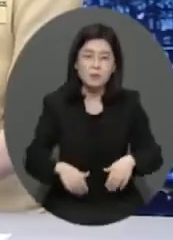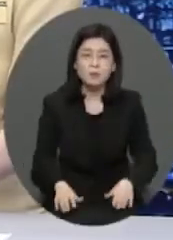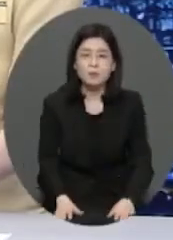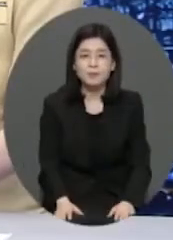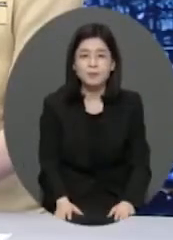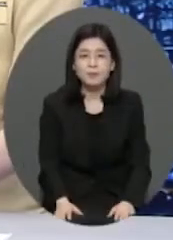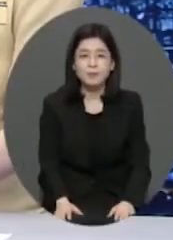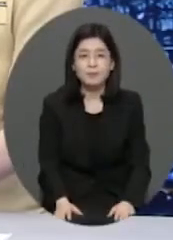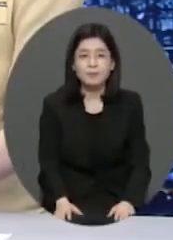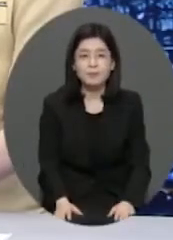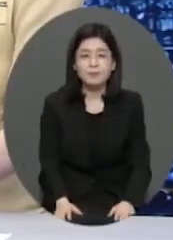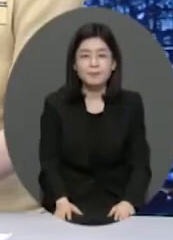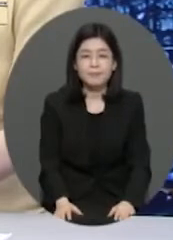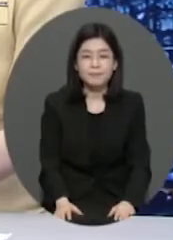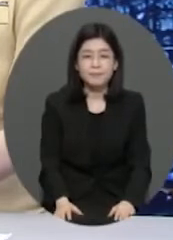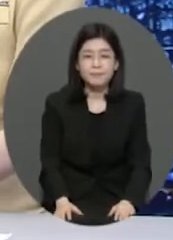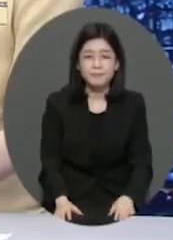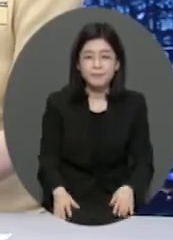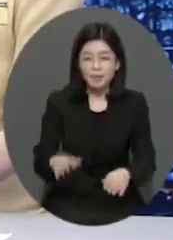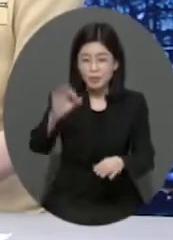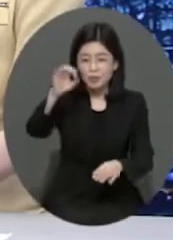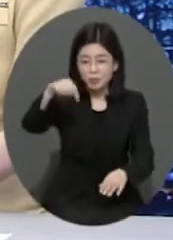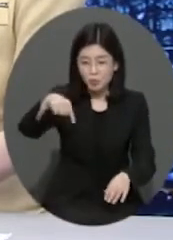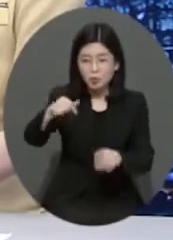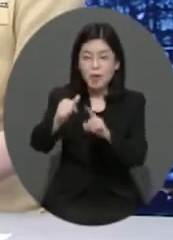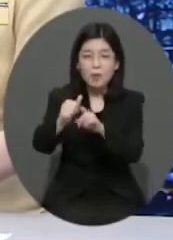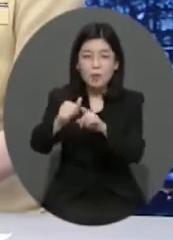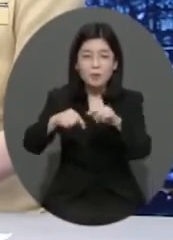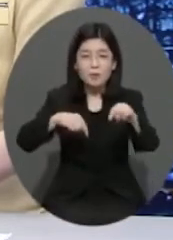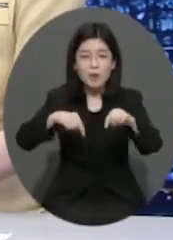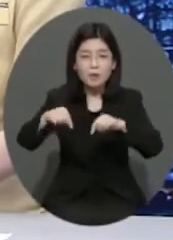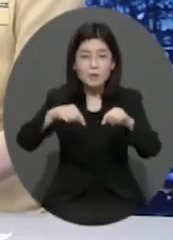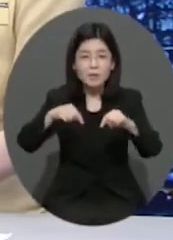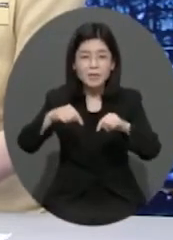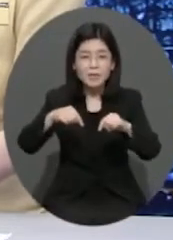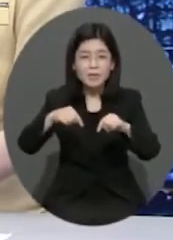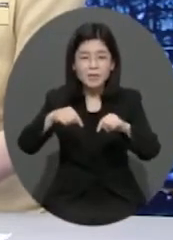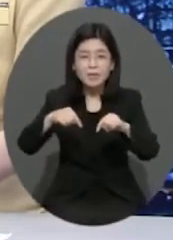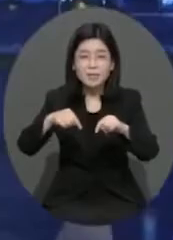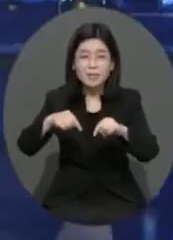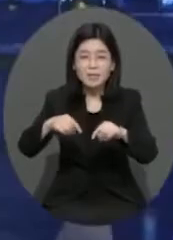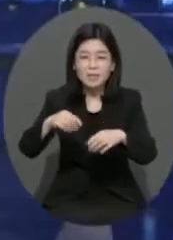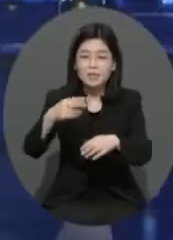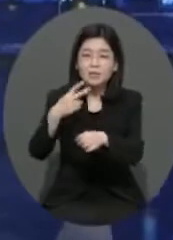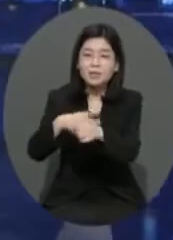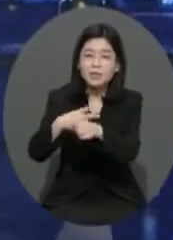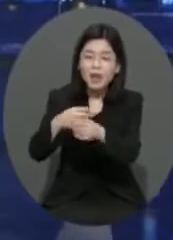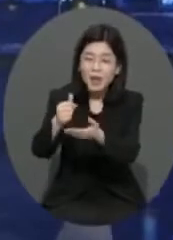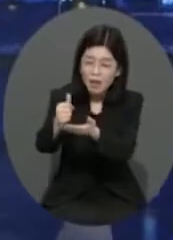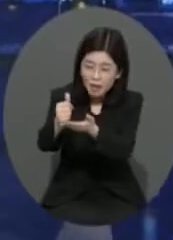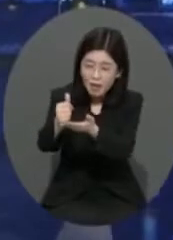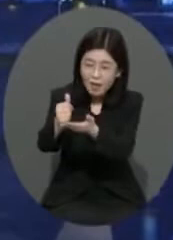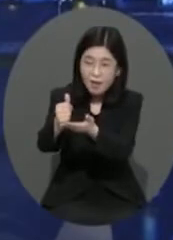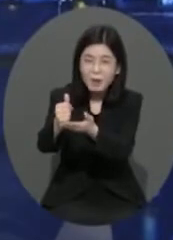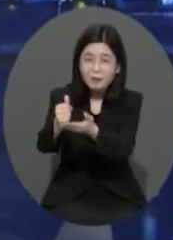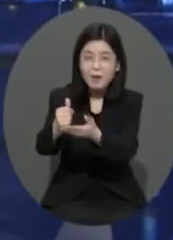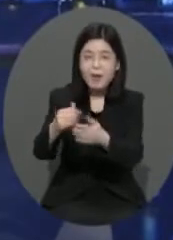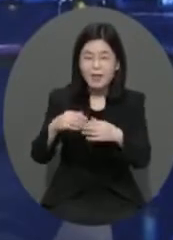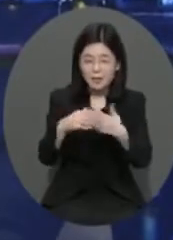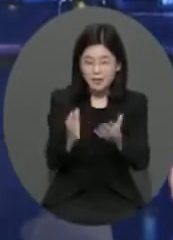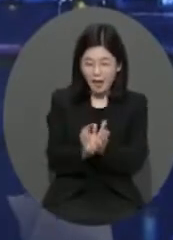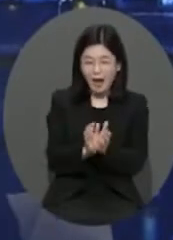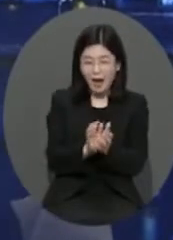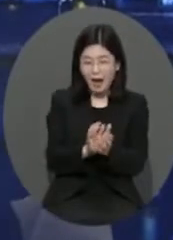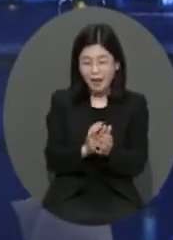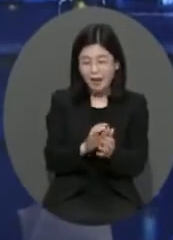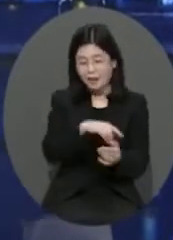성 다부 4 를 직접 부탁을 하셨습니까 차실 못 치른 전에도 좀 뵙고 왔습니다 아